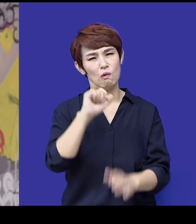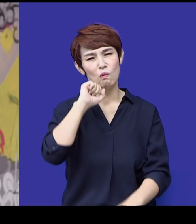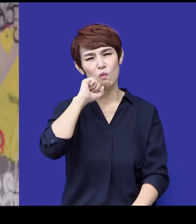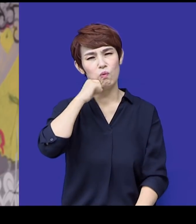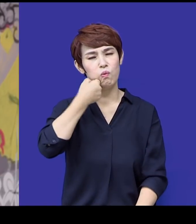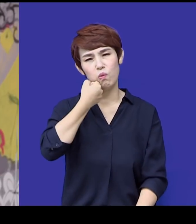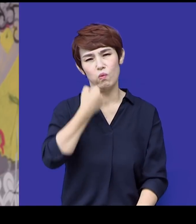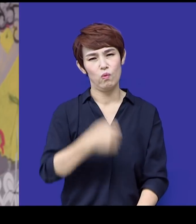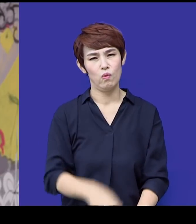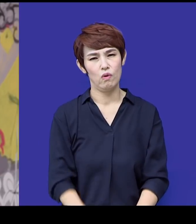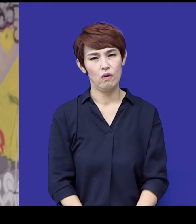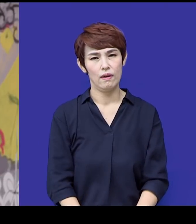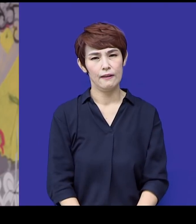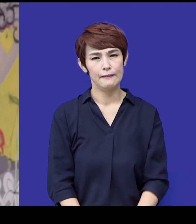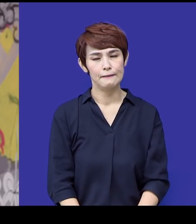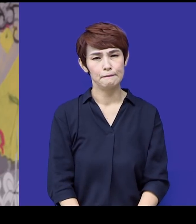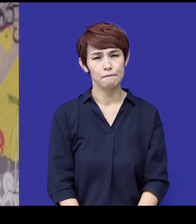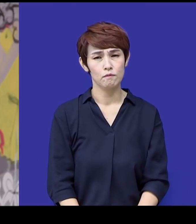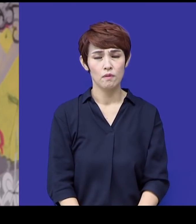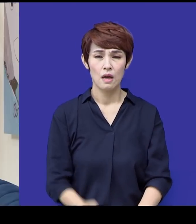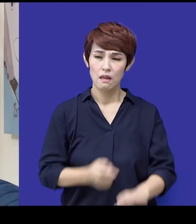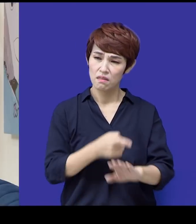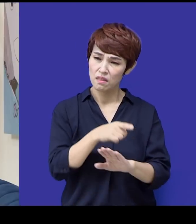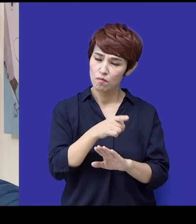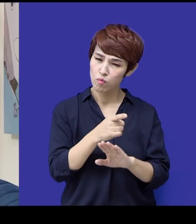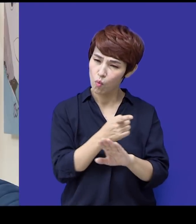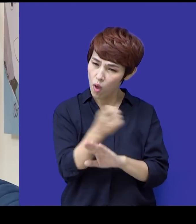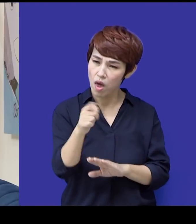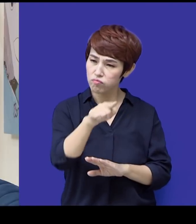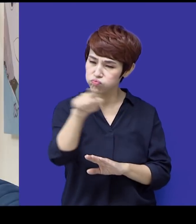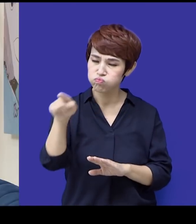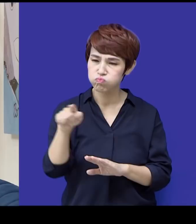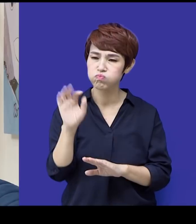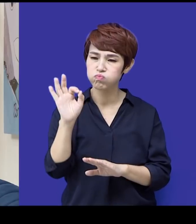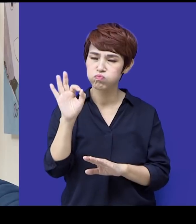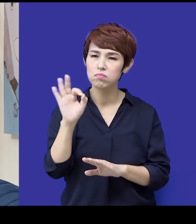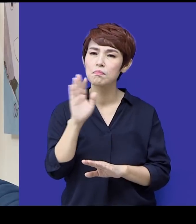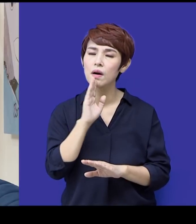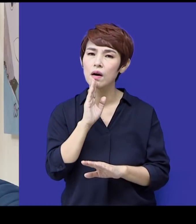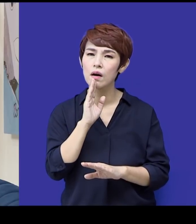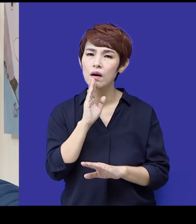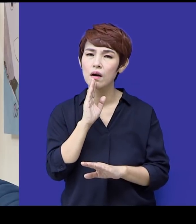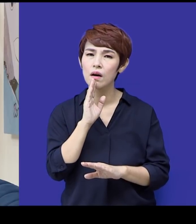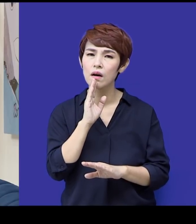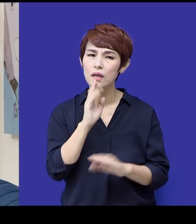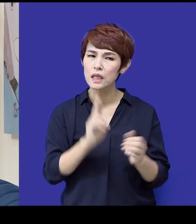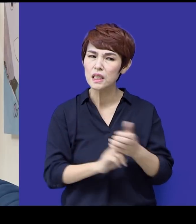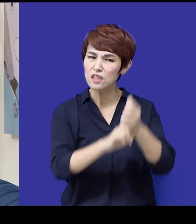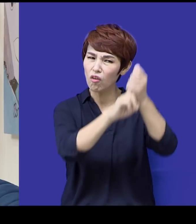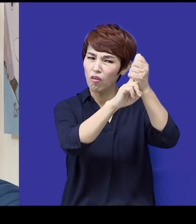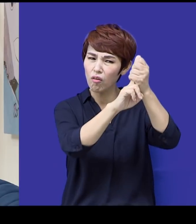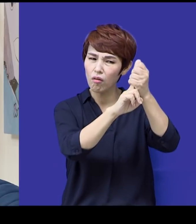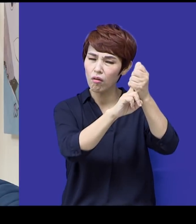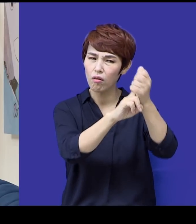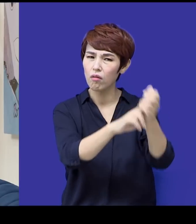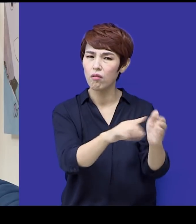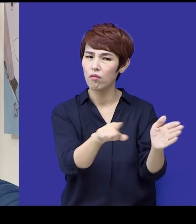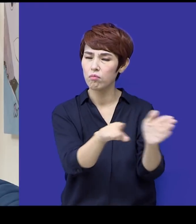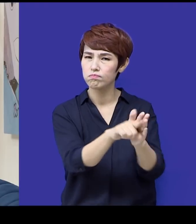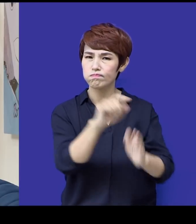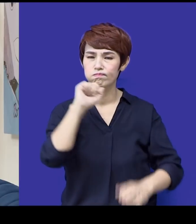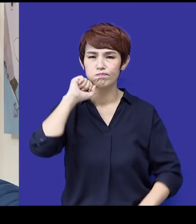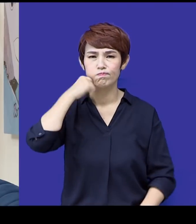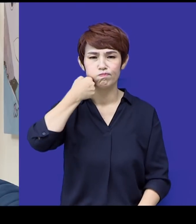안 믿어지는 거예요. 그 면에 있어서는. 네. 다른 거는 다 받아들이고 다 받아들이는데 그런 기적적인 면에서